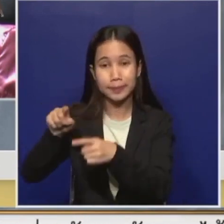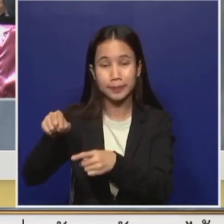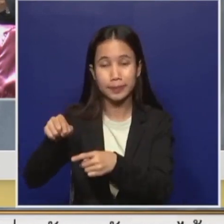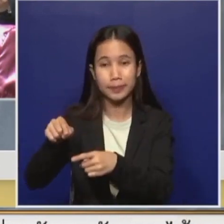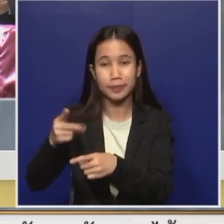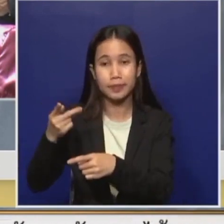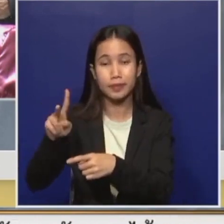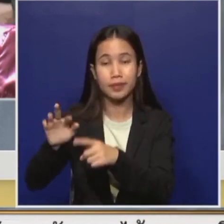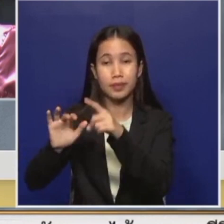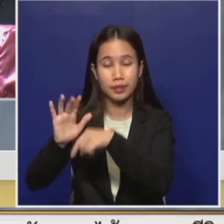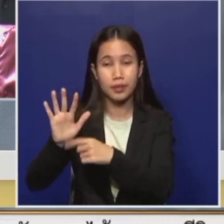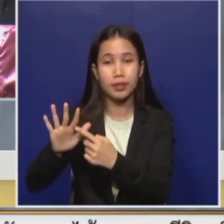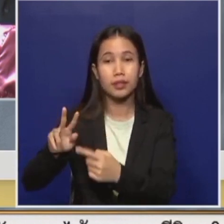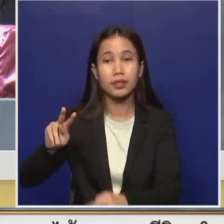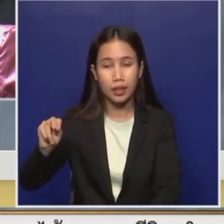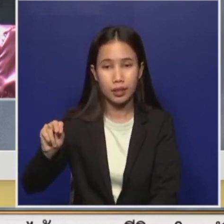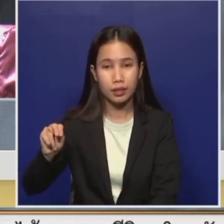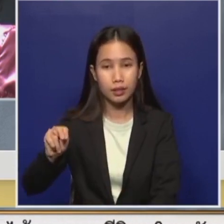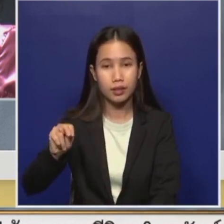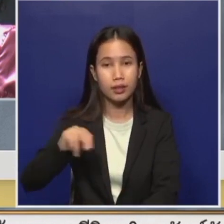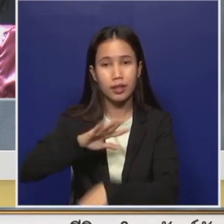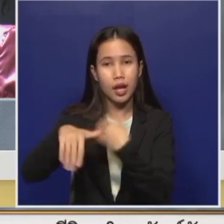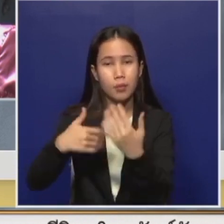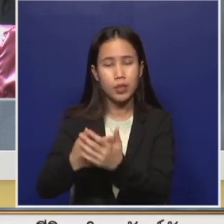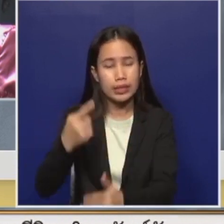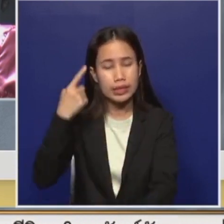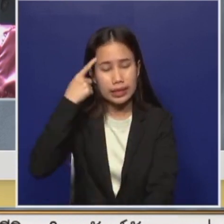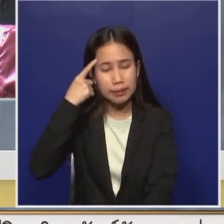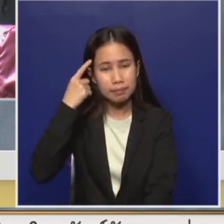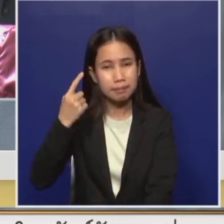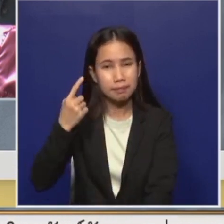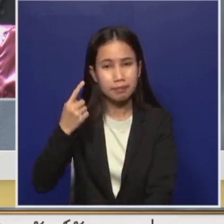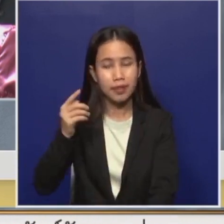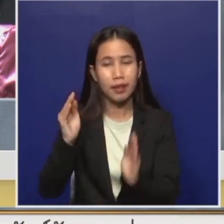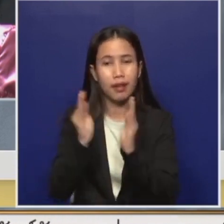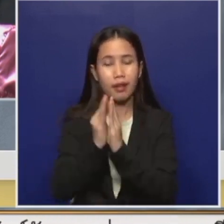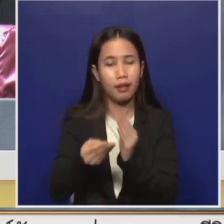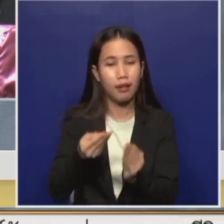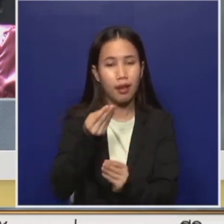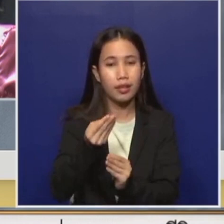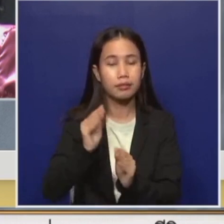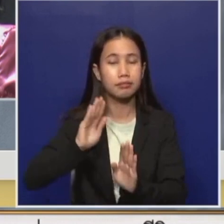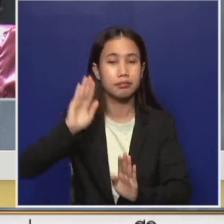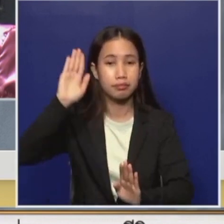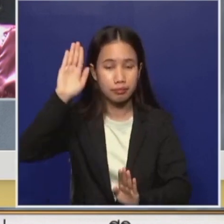ทั้งหมดไม่อาจจะไว้วางใจท่านในยกรัฐมัตรี